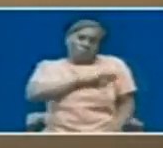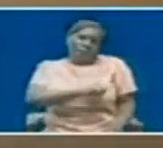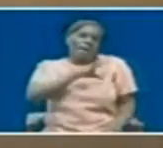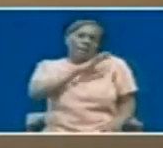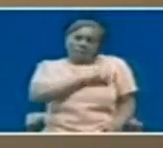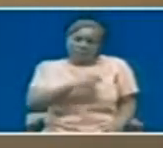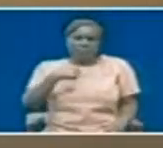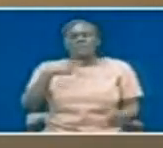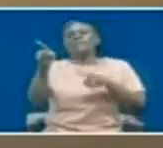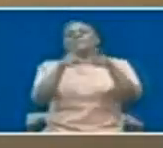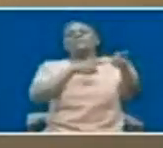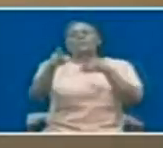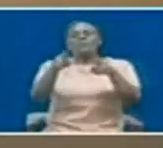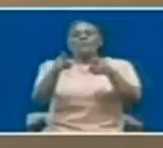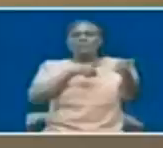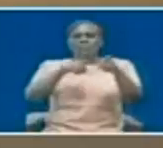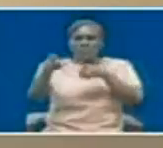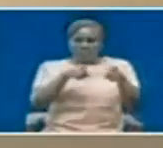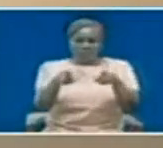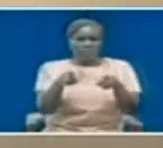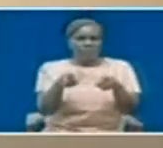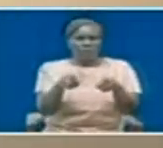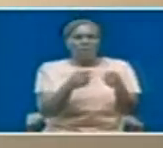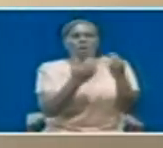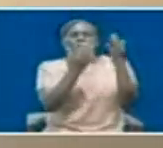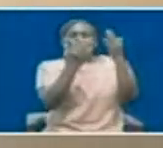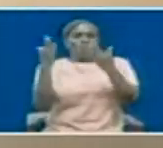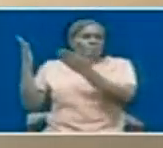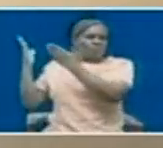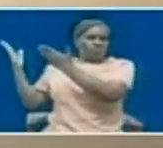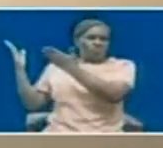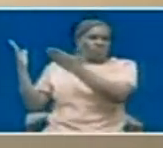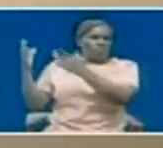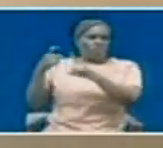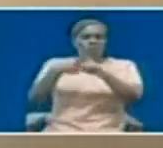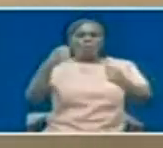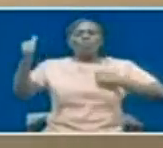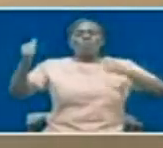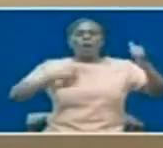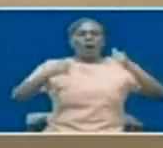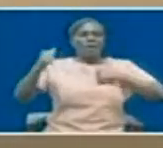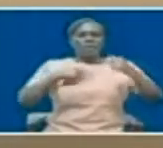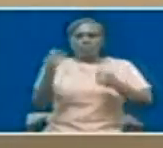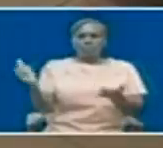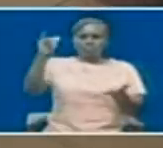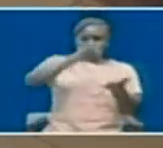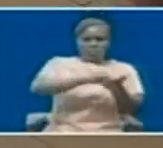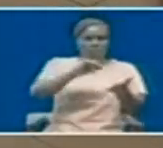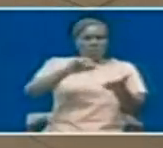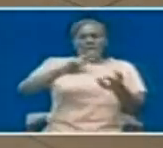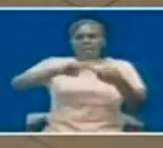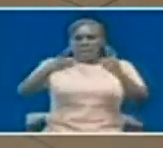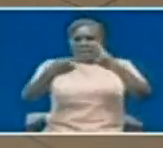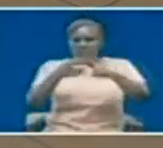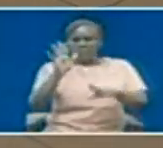ili nisafiri, msafara wangu wa kamili. Hope Nyayabare ni raia wa Rwanda, anadai kuletwa hapa na jamaa wake